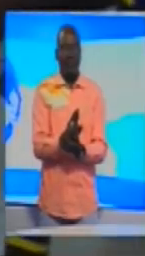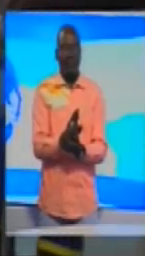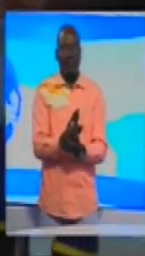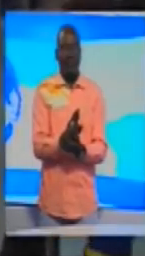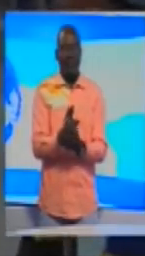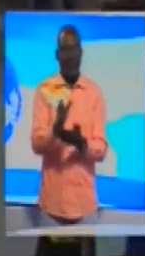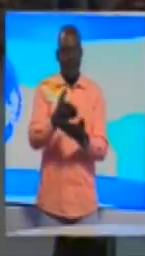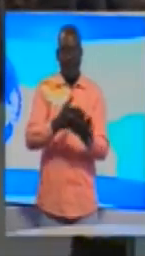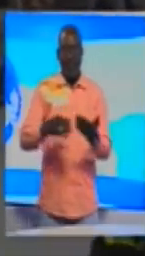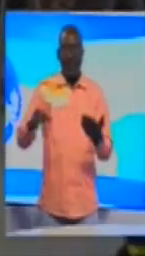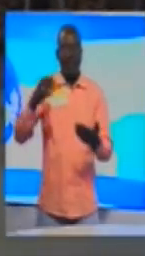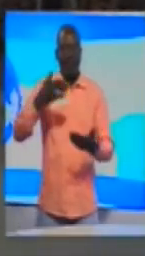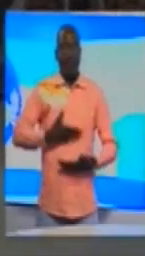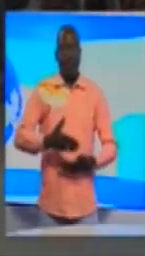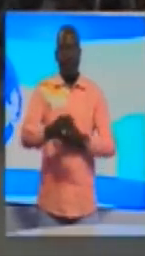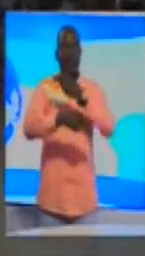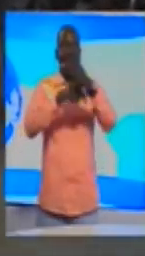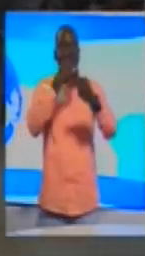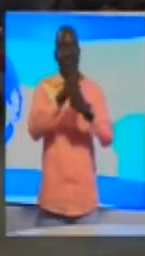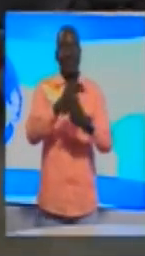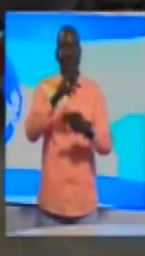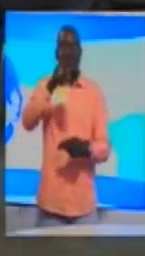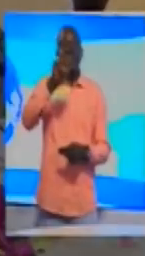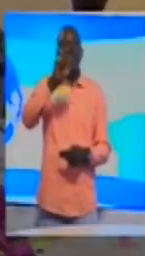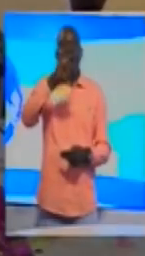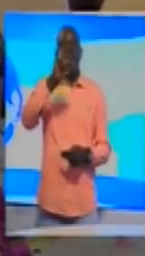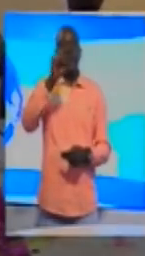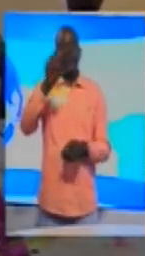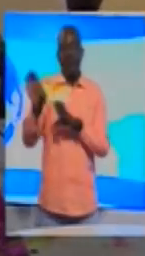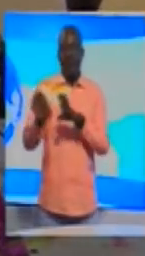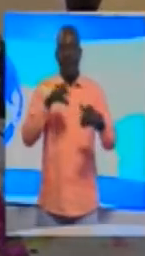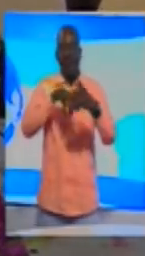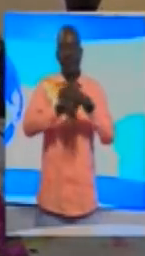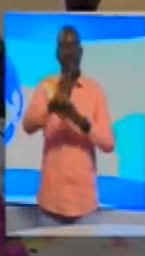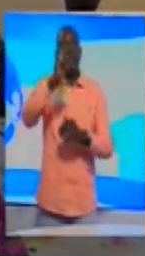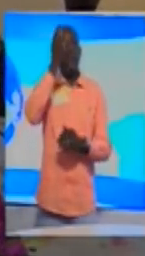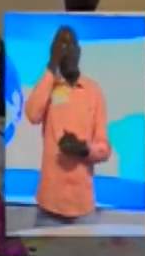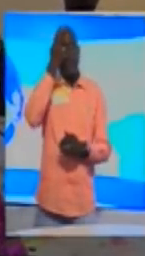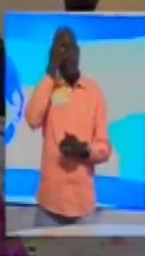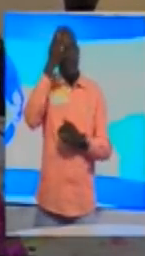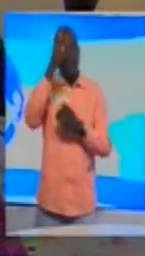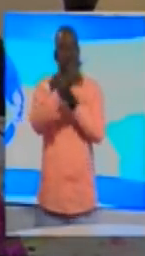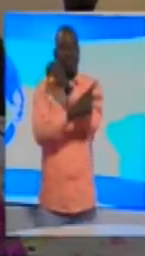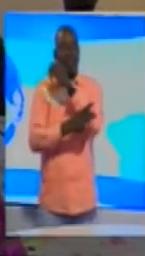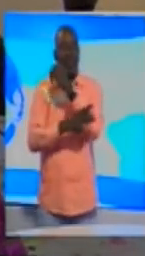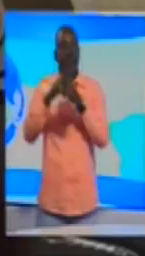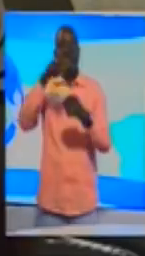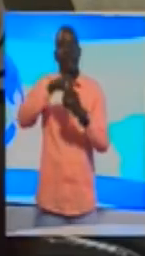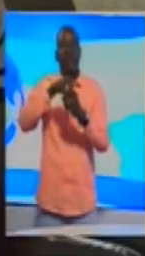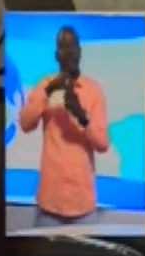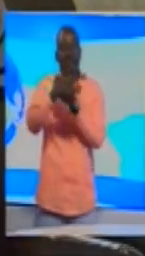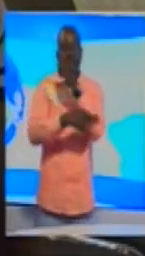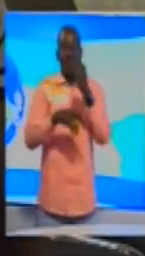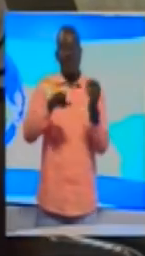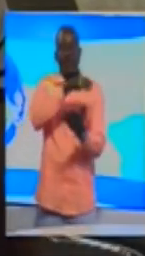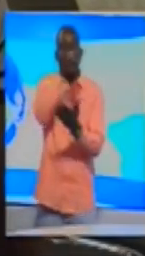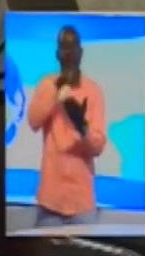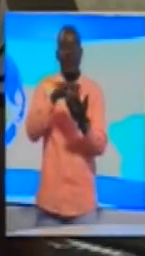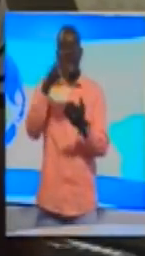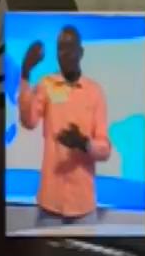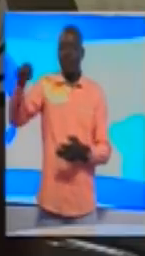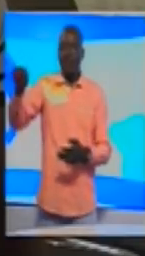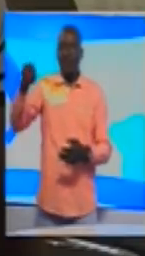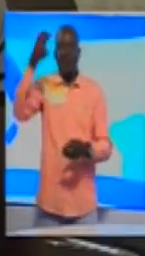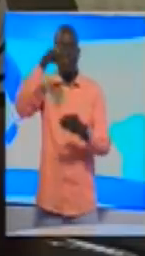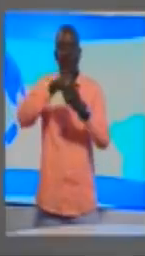Le parti de la Renaissance nationale parrain fait sa rentrée politique ici à Koupéla, dans la région du centre-est. Au cours de